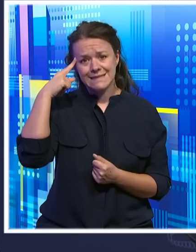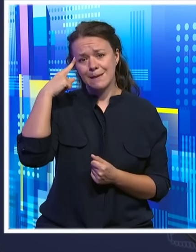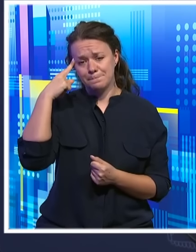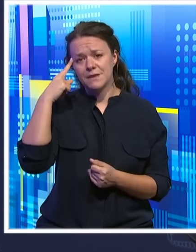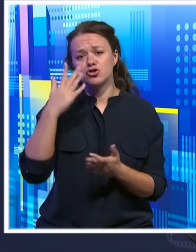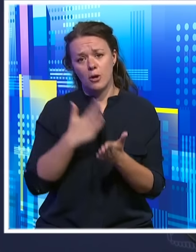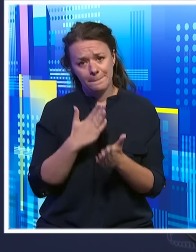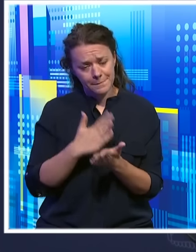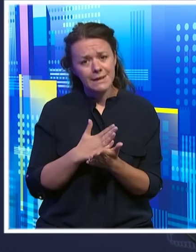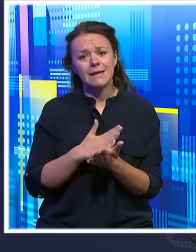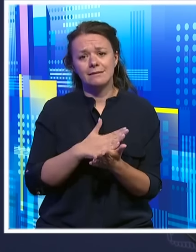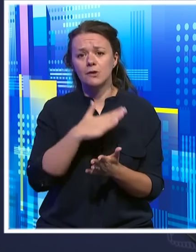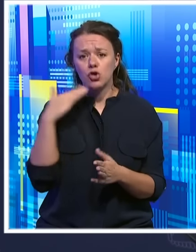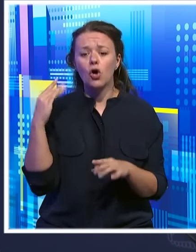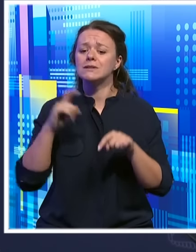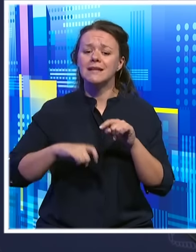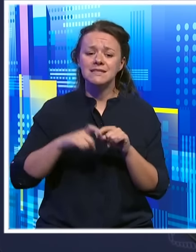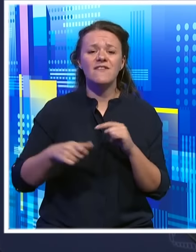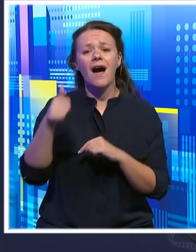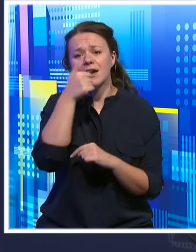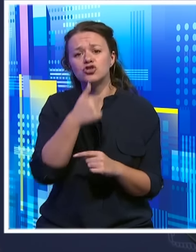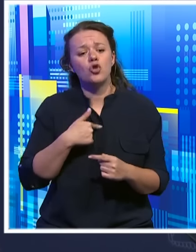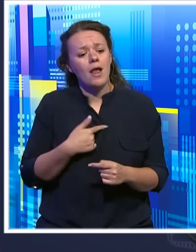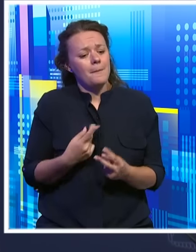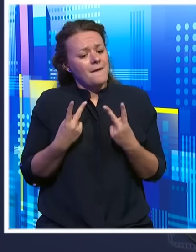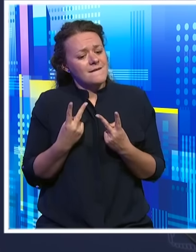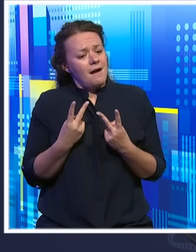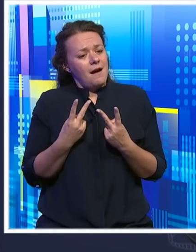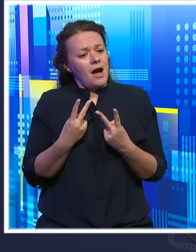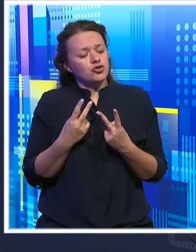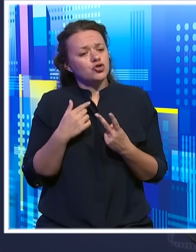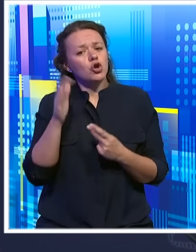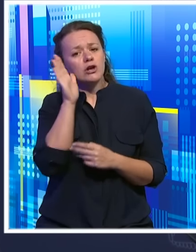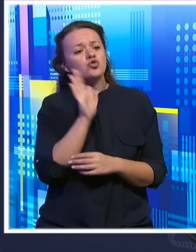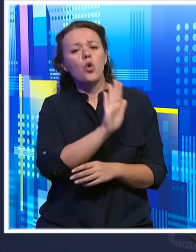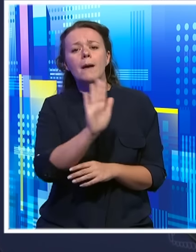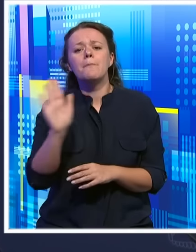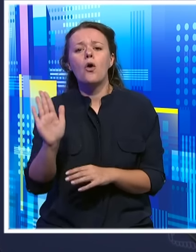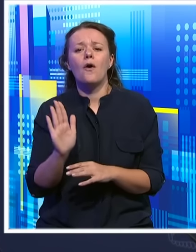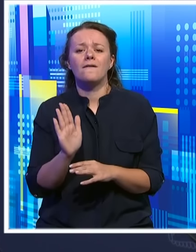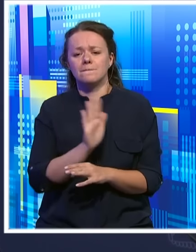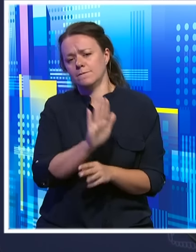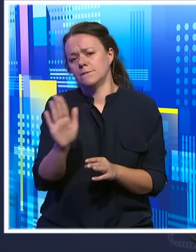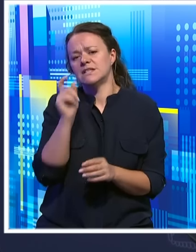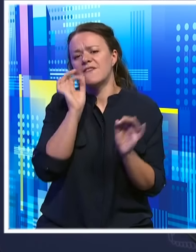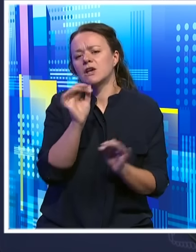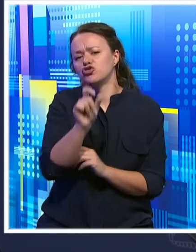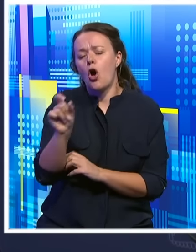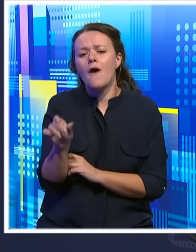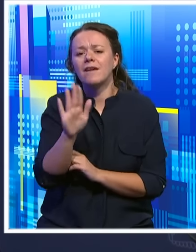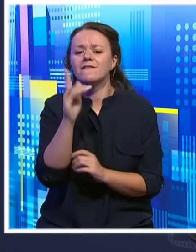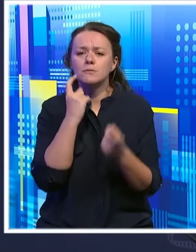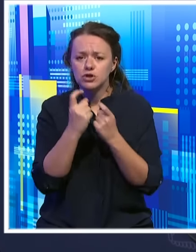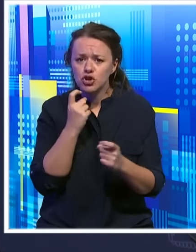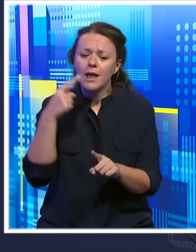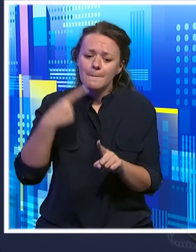o kojima je važno da čujemo mišljenje svakog građanina, a posebno je važno da budemo neuporedivo više